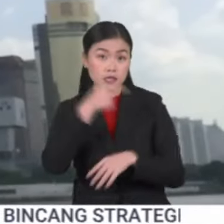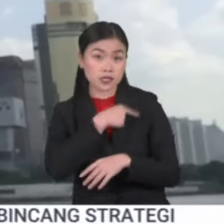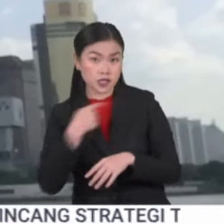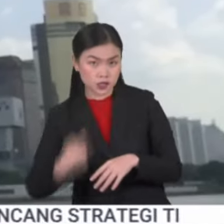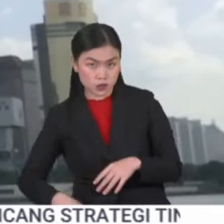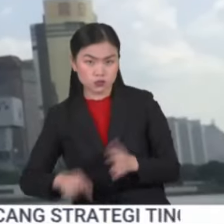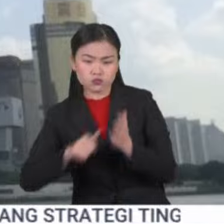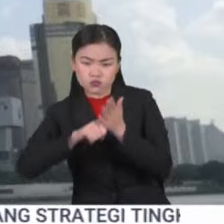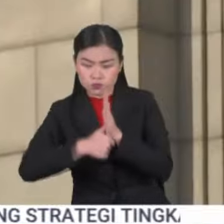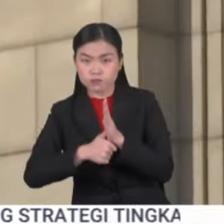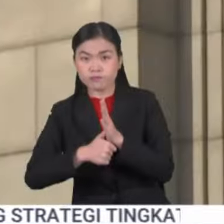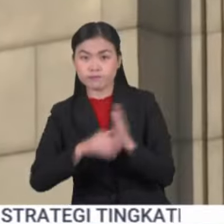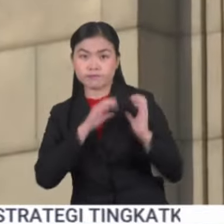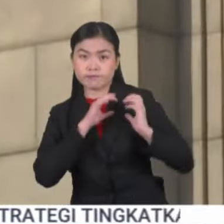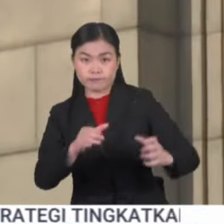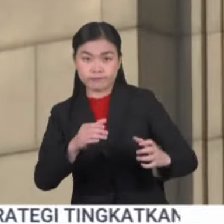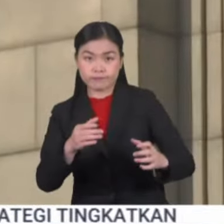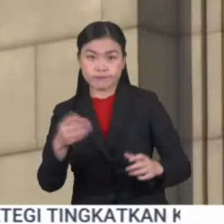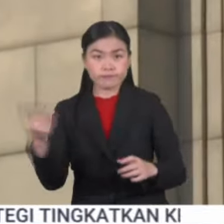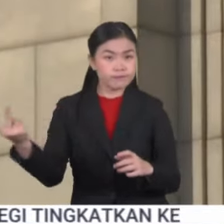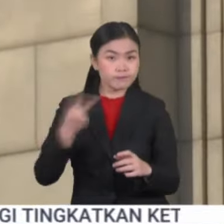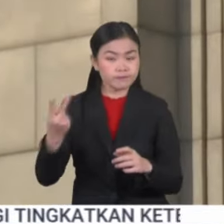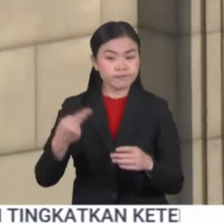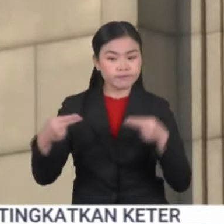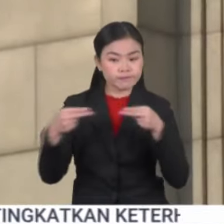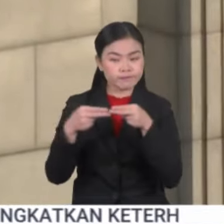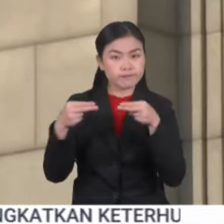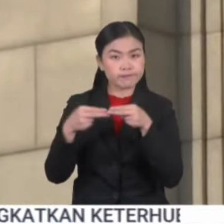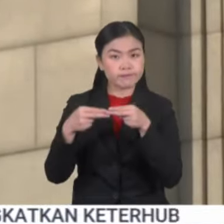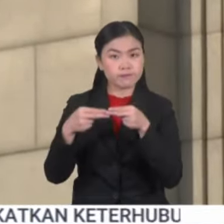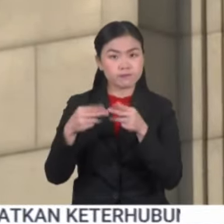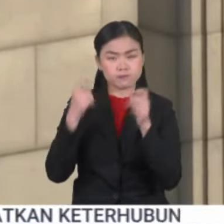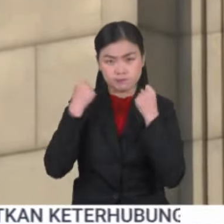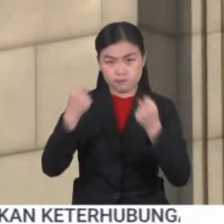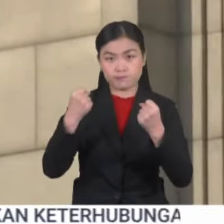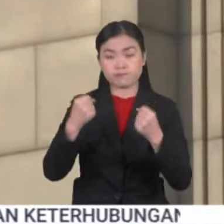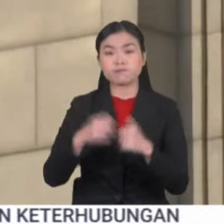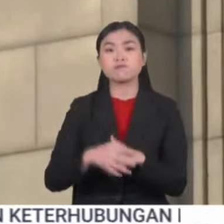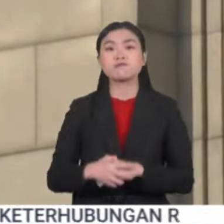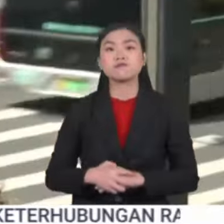menegaskan komitmen bersama dalam memastikan hubungan antara kedua-dua negara kekal.